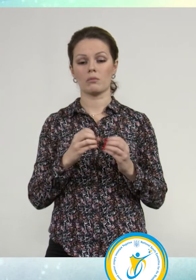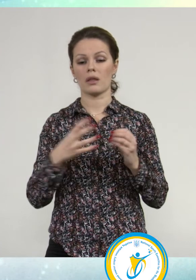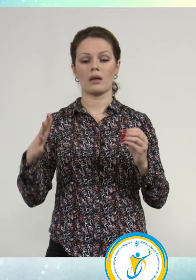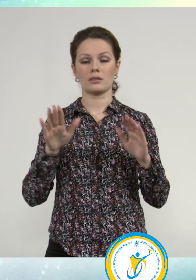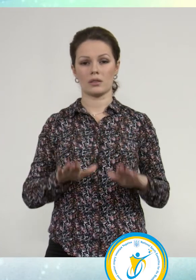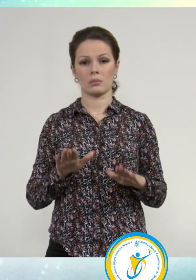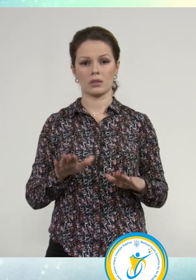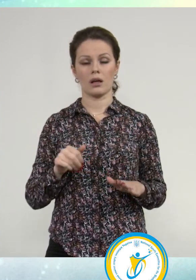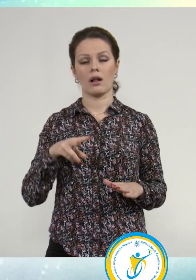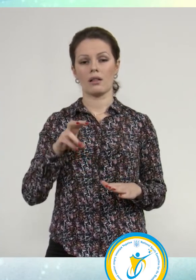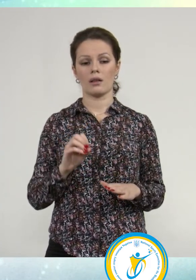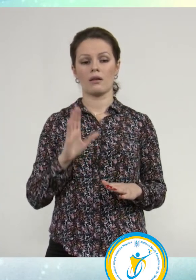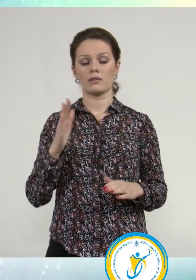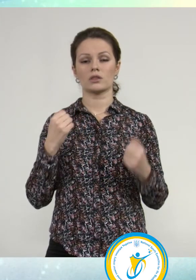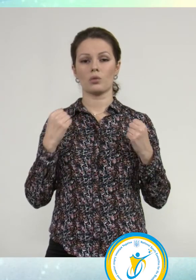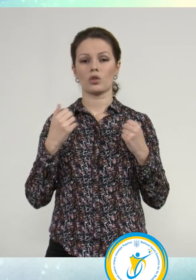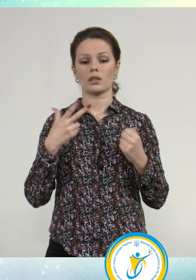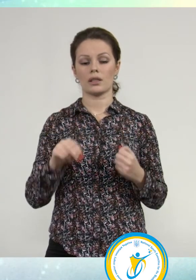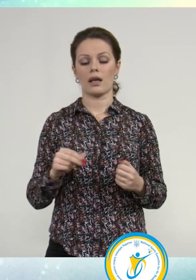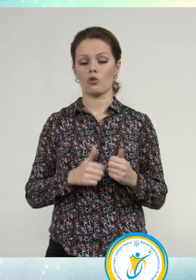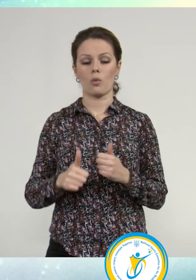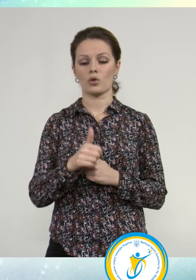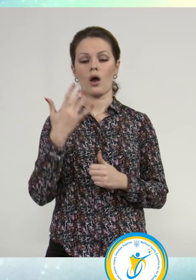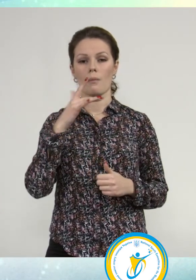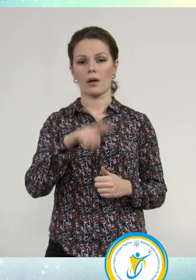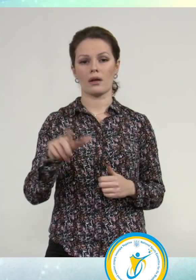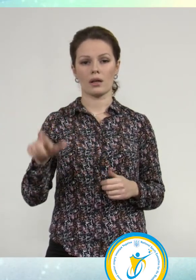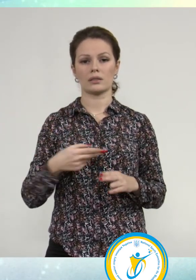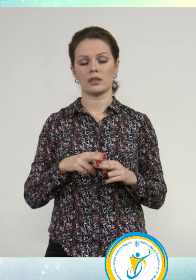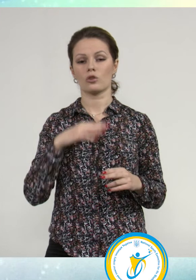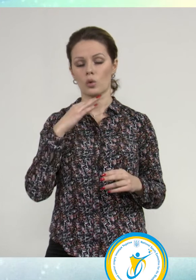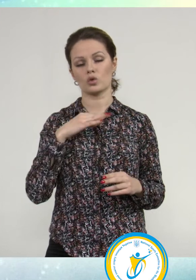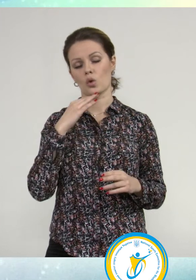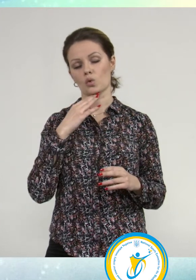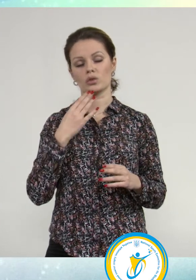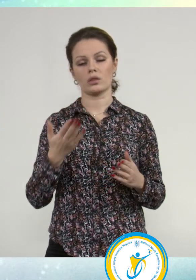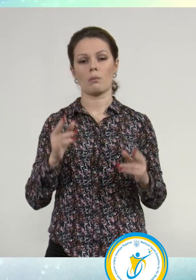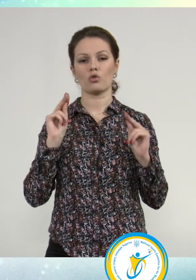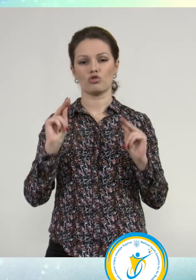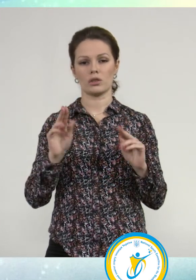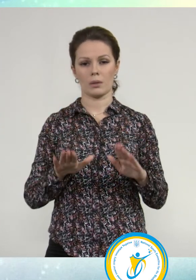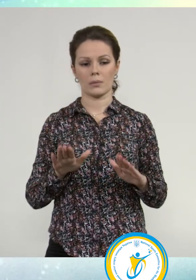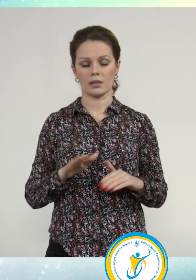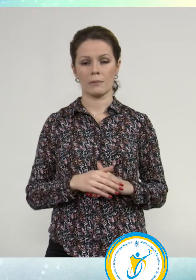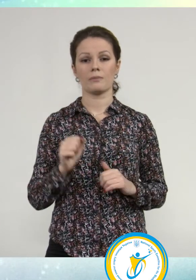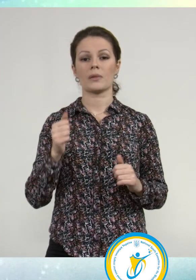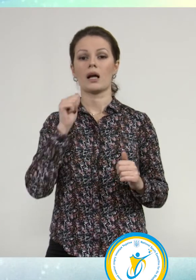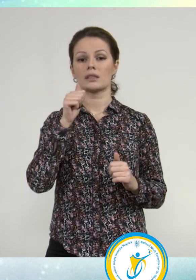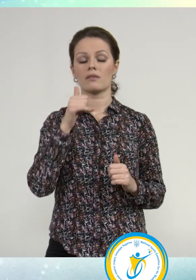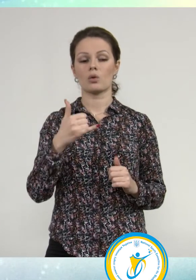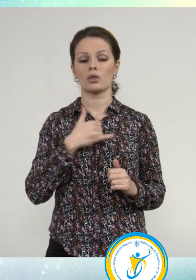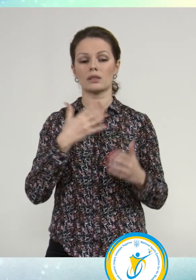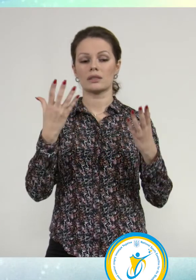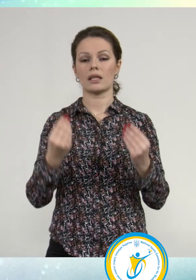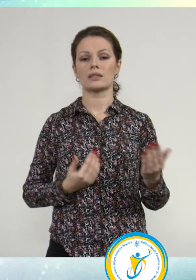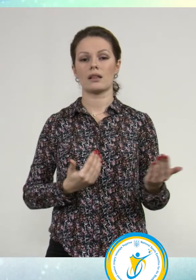в спорті, де домінують американці, це досить таки почесно. Ну а завтра у нас день лижних перегонів